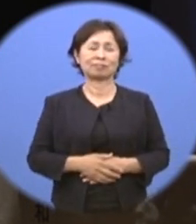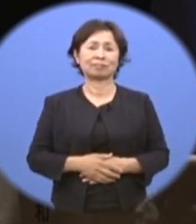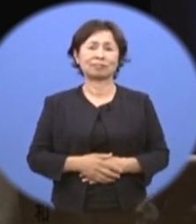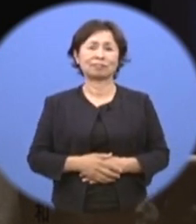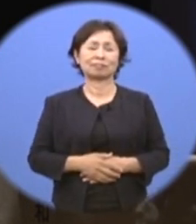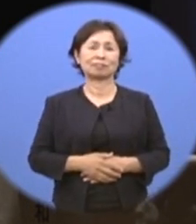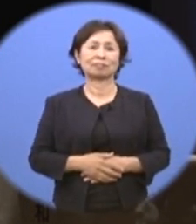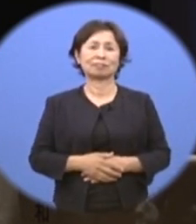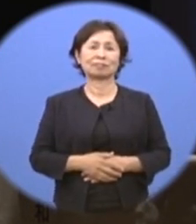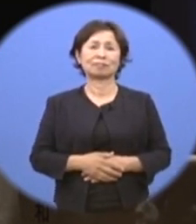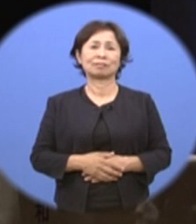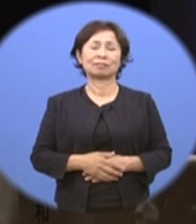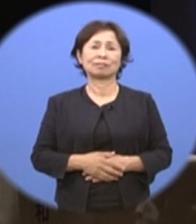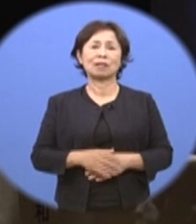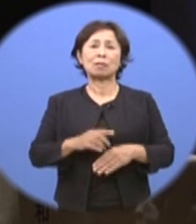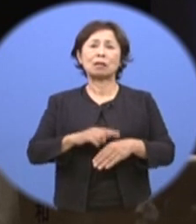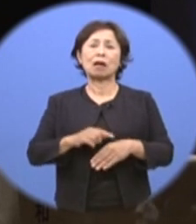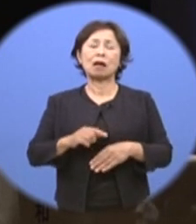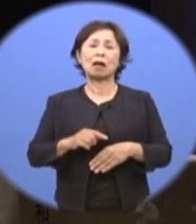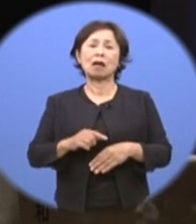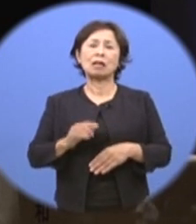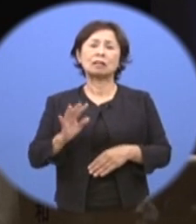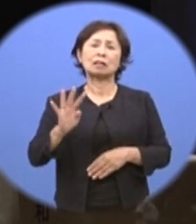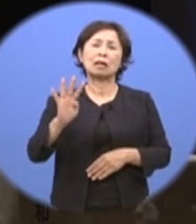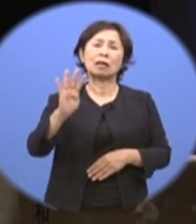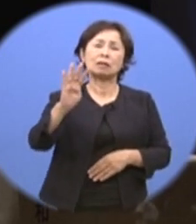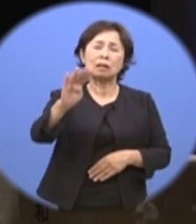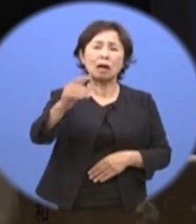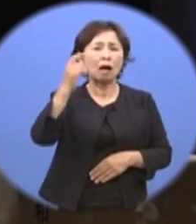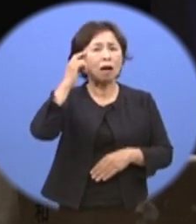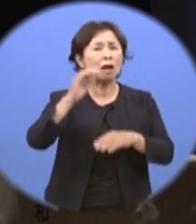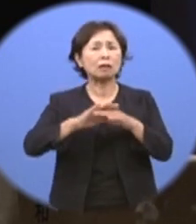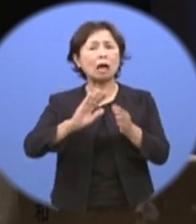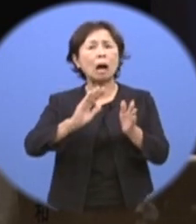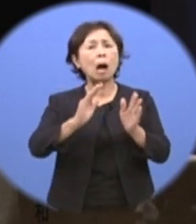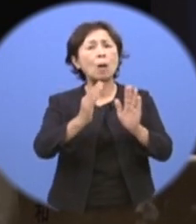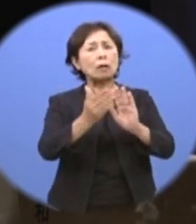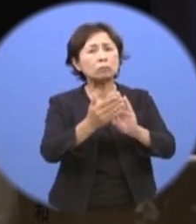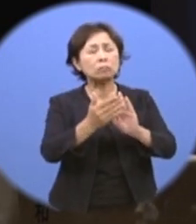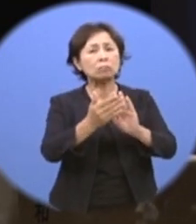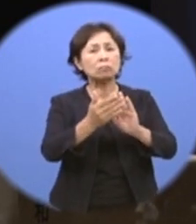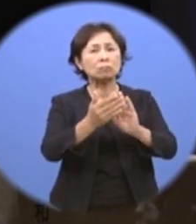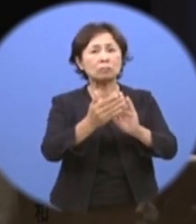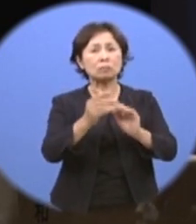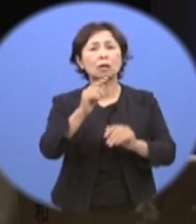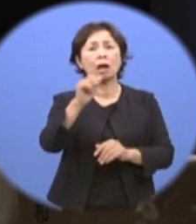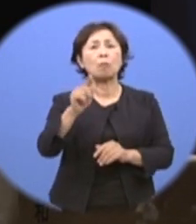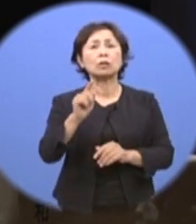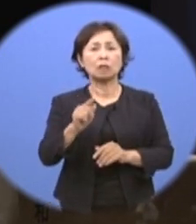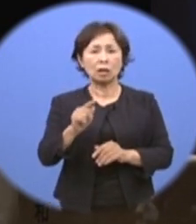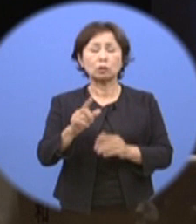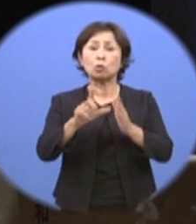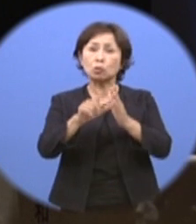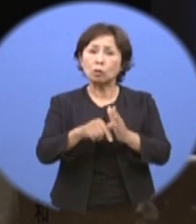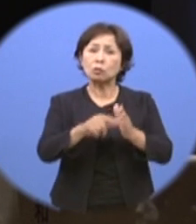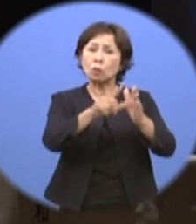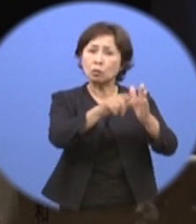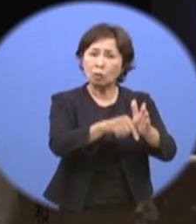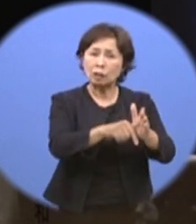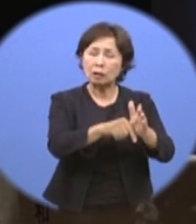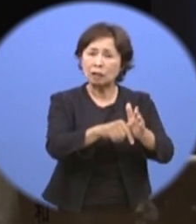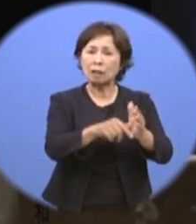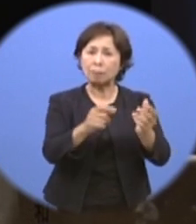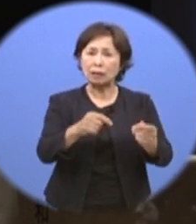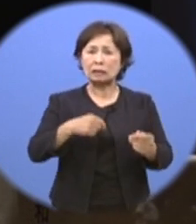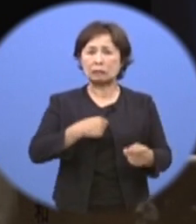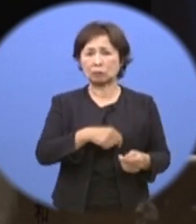てばその考え方も変わる場合もありますから、その変わったたびにやっぱりその自分の意思というものをはっきり伝えてお